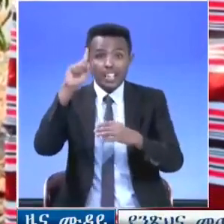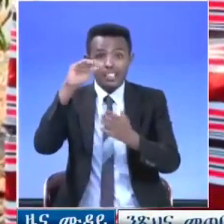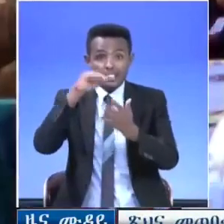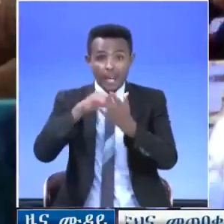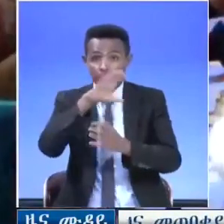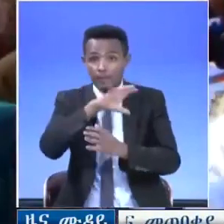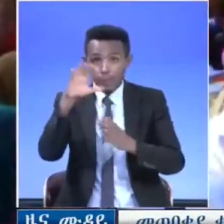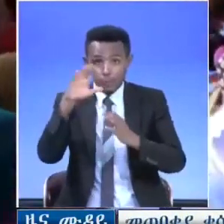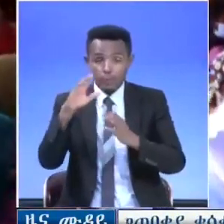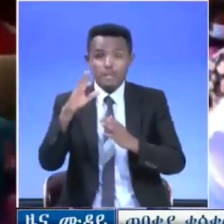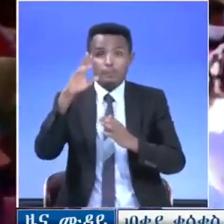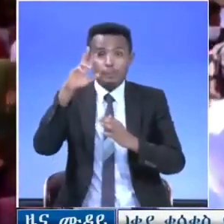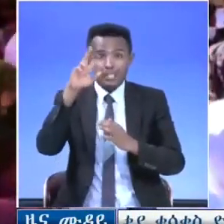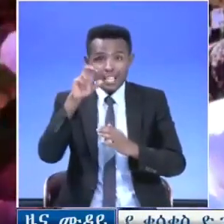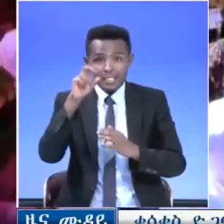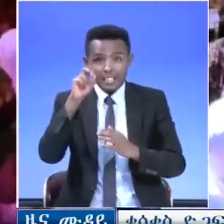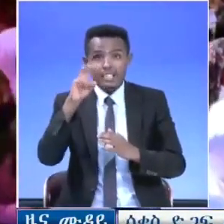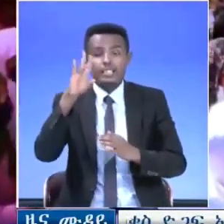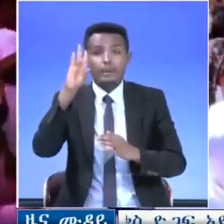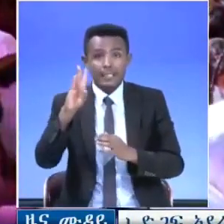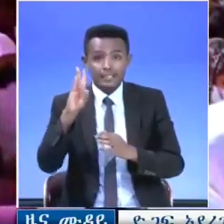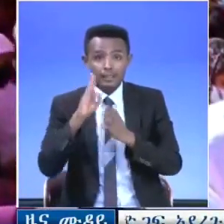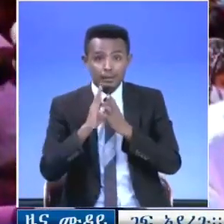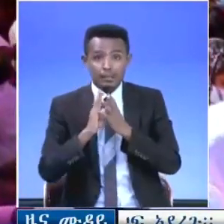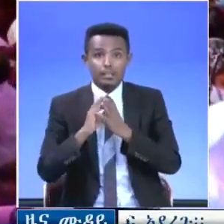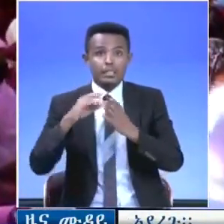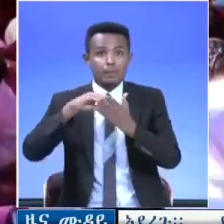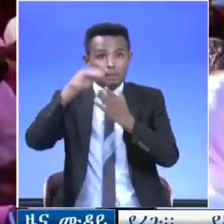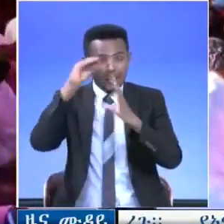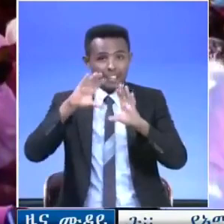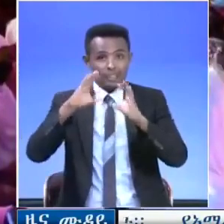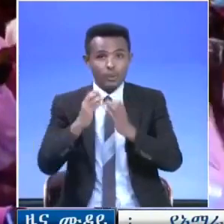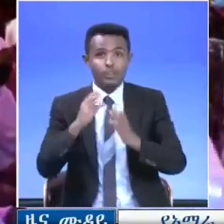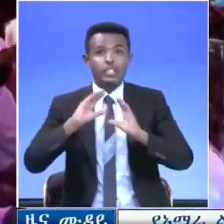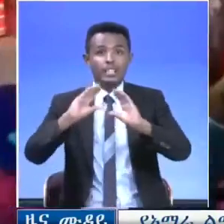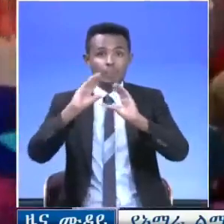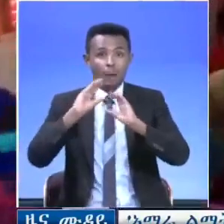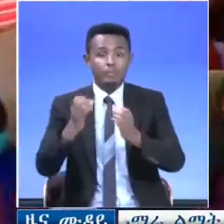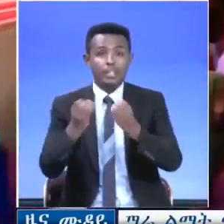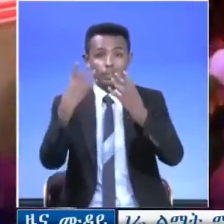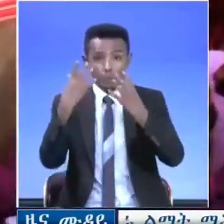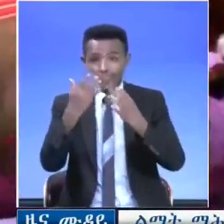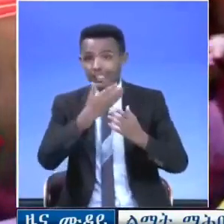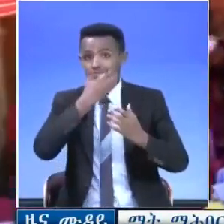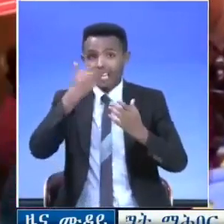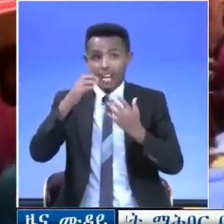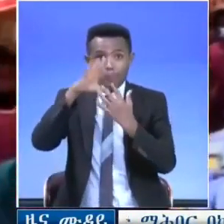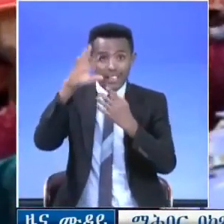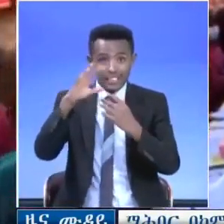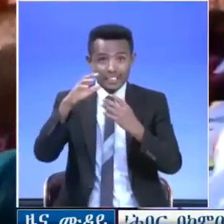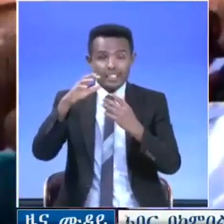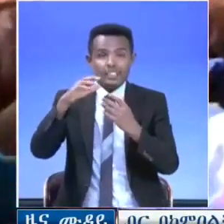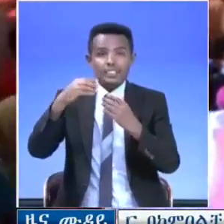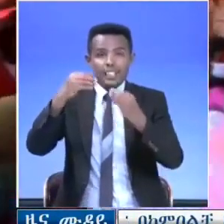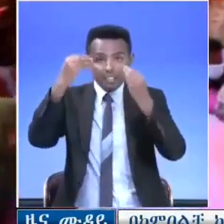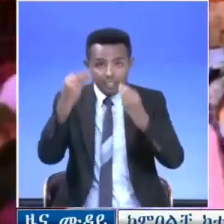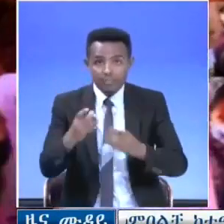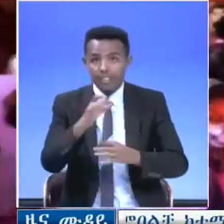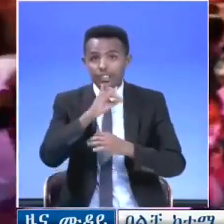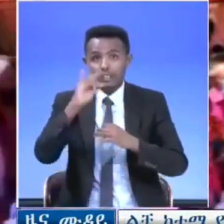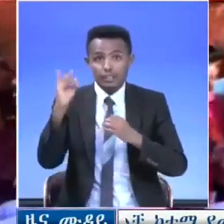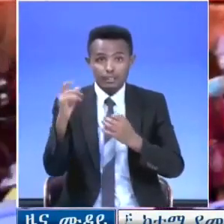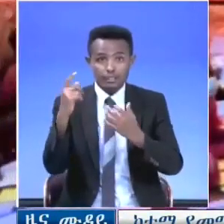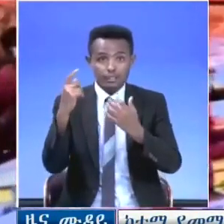ተማሪዎችን በ37 የመማሪያ ክፍሎች እያስተማረ ነው። አብዛኛዎቹ የመማሪያ ክፍሎች ግን የተሻለ አማራጭ ስለታጣ እንጂ ለመማሪያ